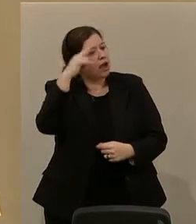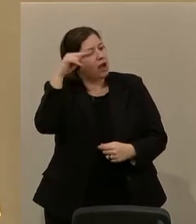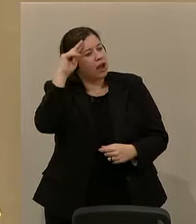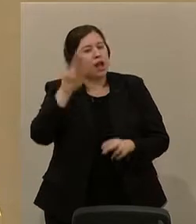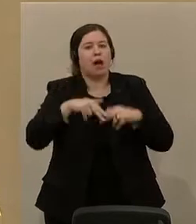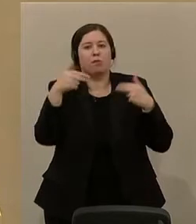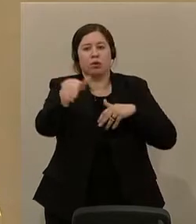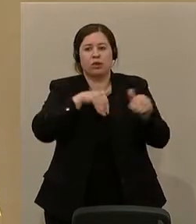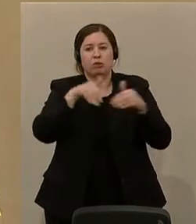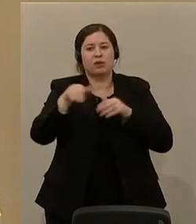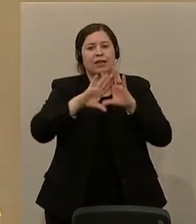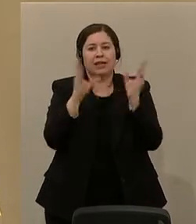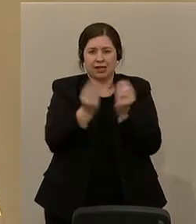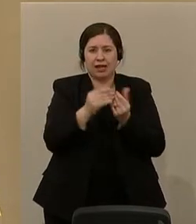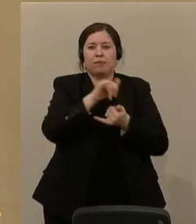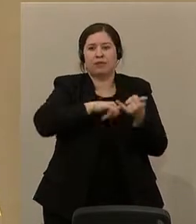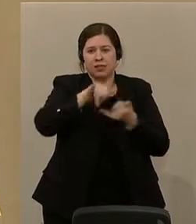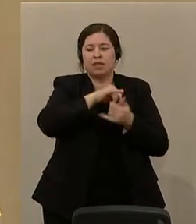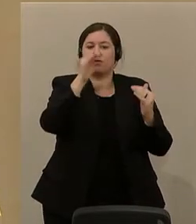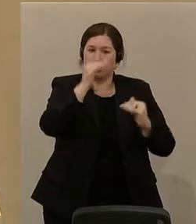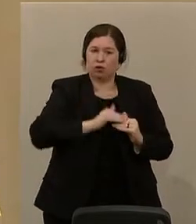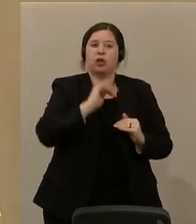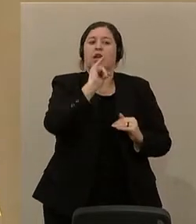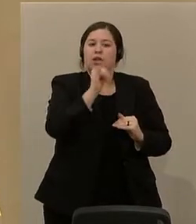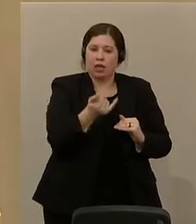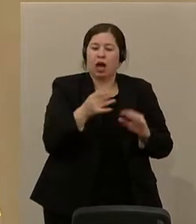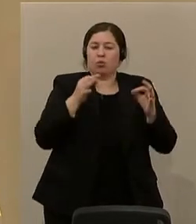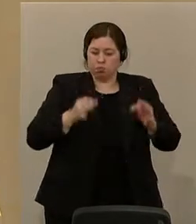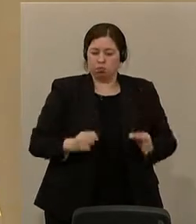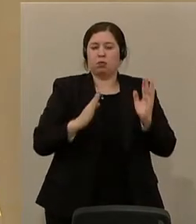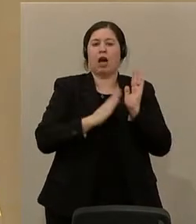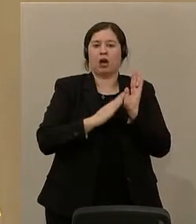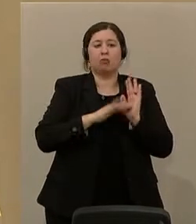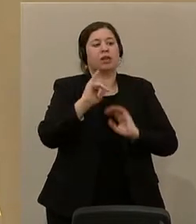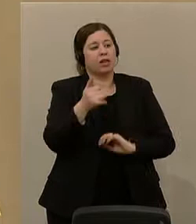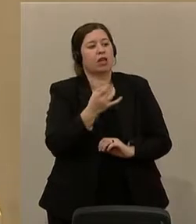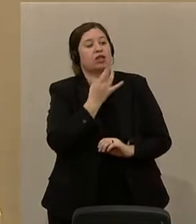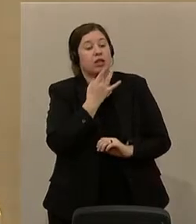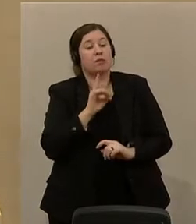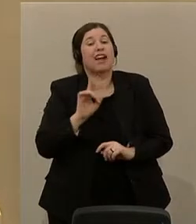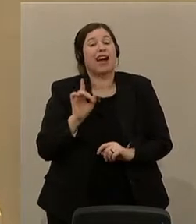gesamt zins verringerung absolut es ist auch ein valides argument und das stimmt natürlich aber